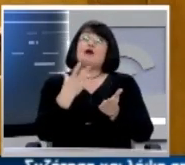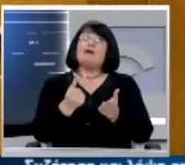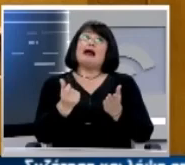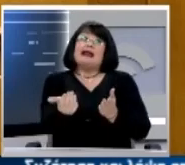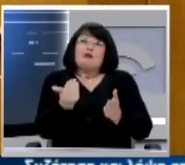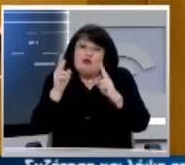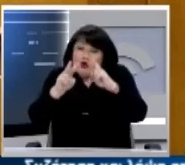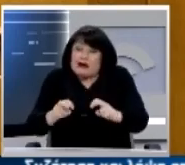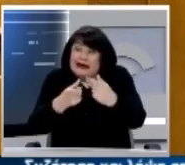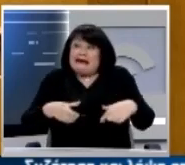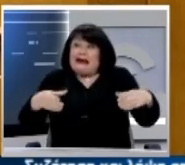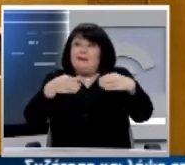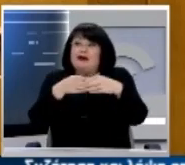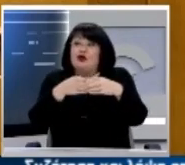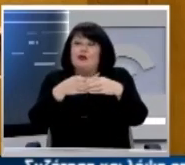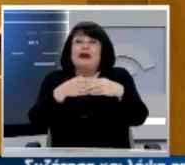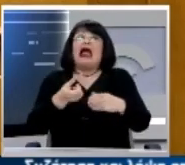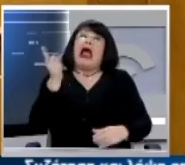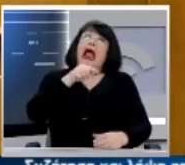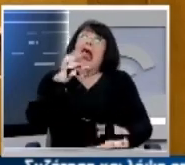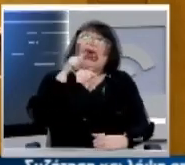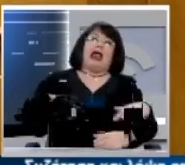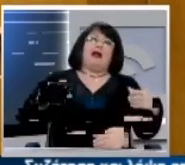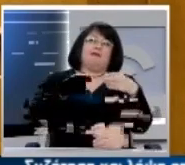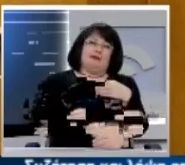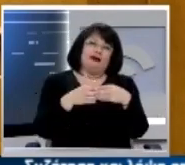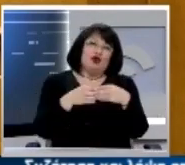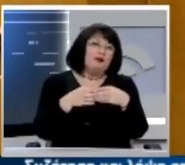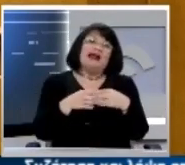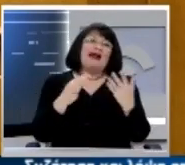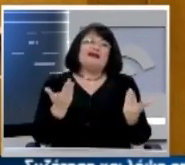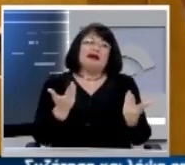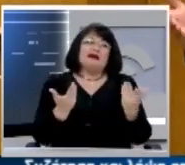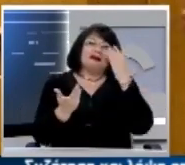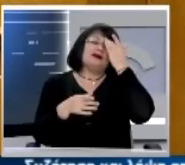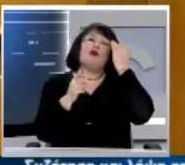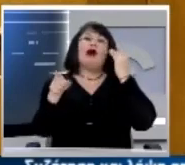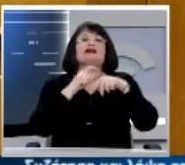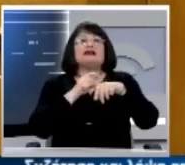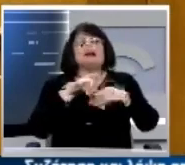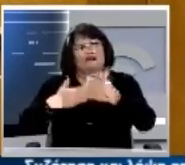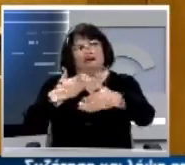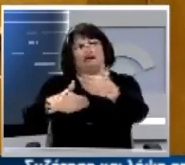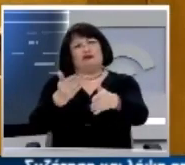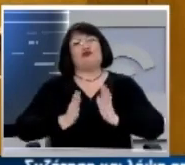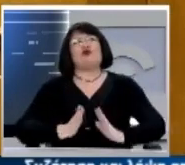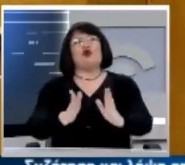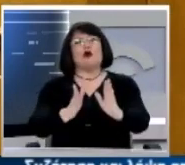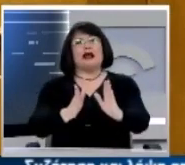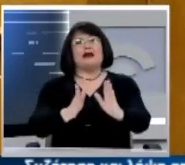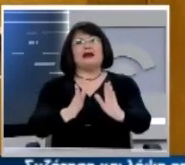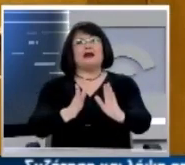προκαταρκτικής εξέταση. Υπάρχει και μια άλλη προκαταρκτική εξέταση, η οποία βρίσκεται σε εξέλιξη, και η οποία είναι